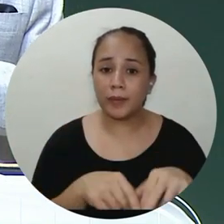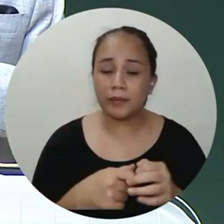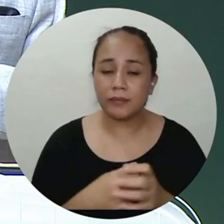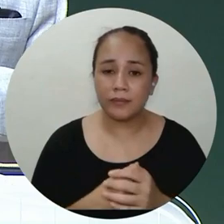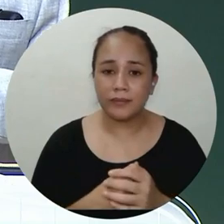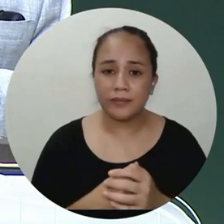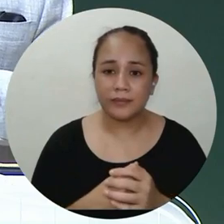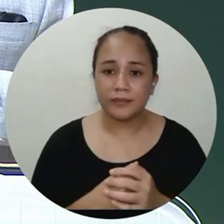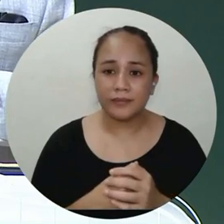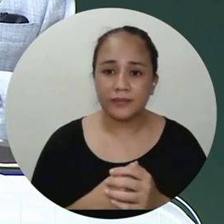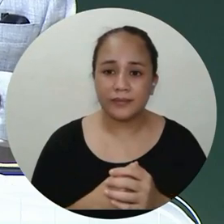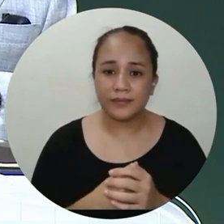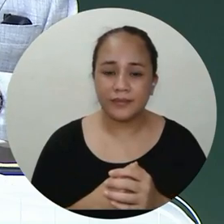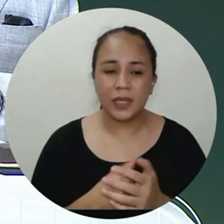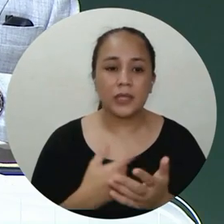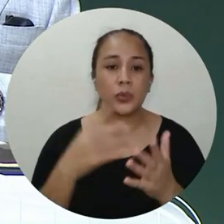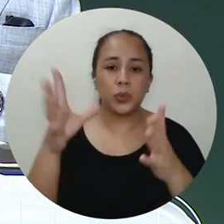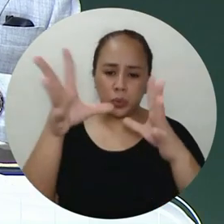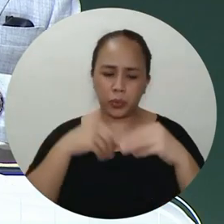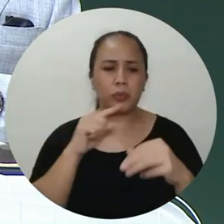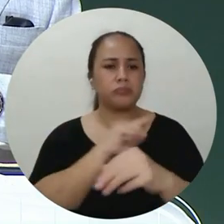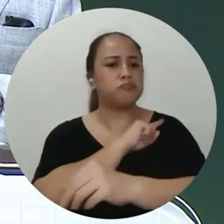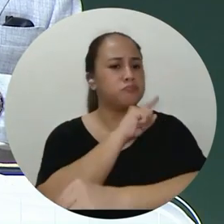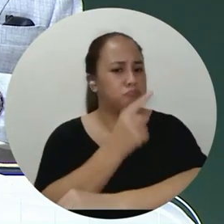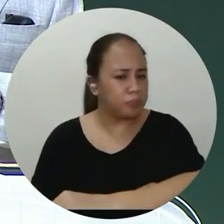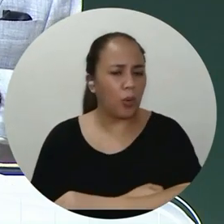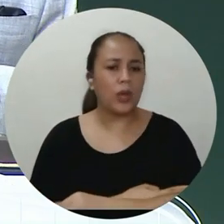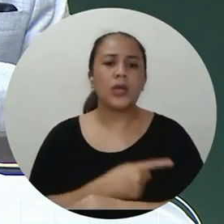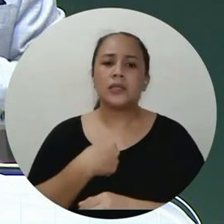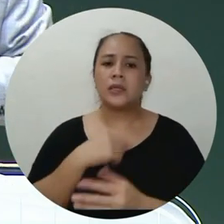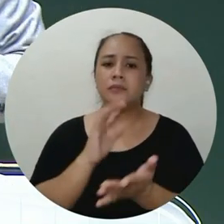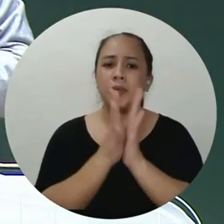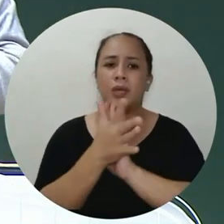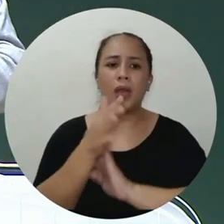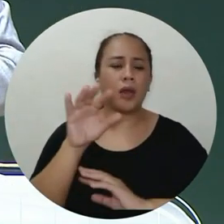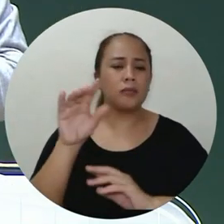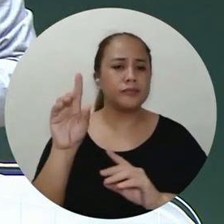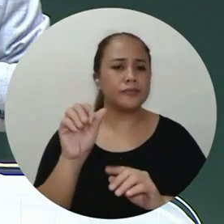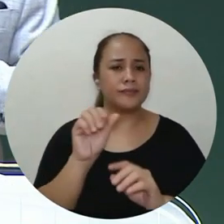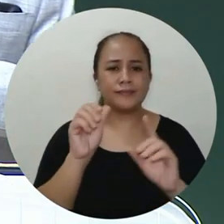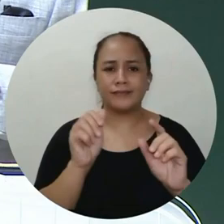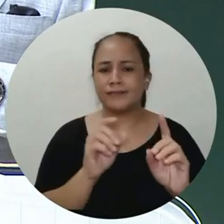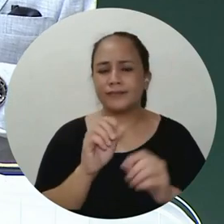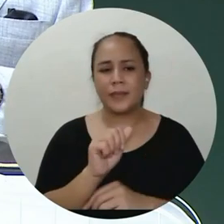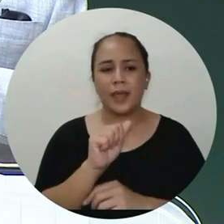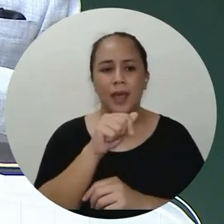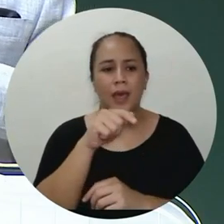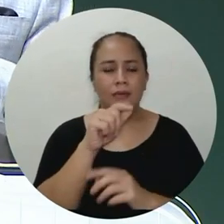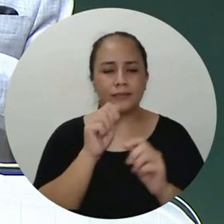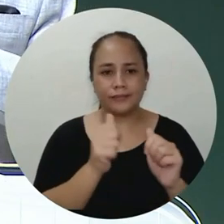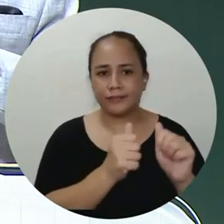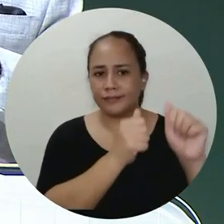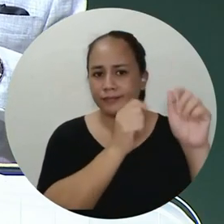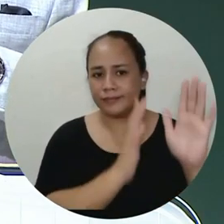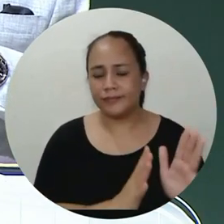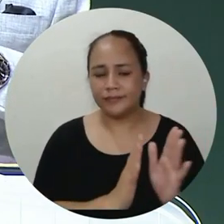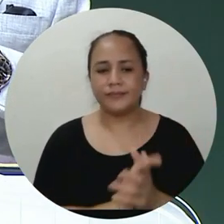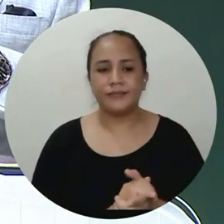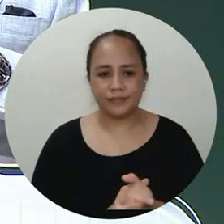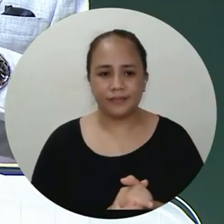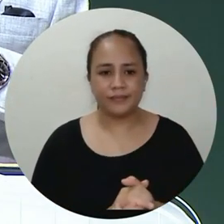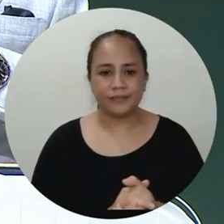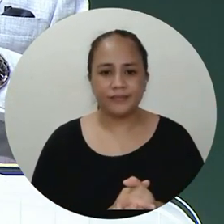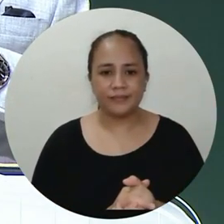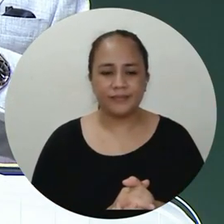사도가 되잖아요. They received power and they immediately became apostles. 언약 기도가 사도행전 역사의 플랫폼이 됐잖아요.